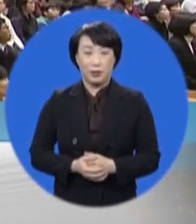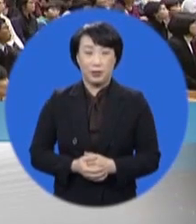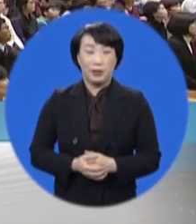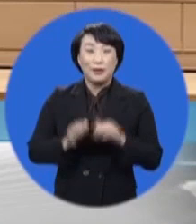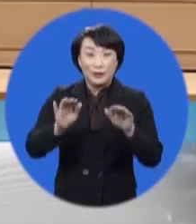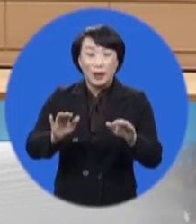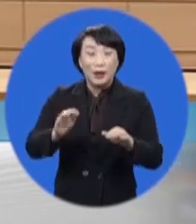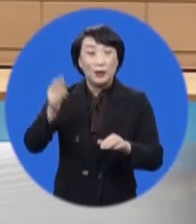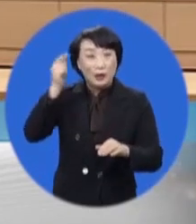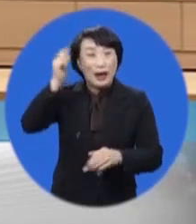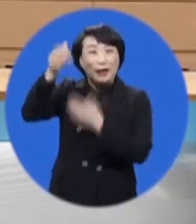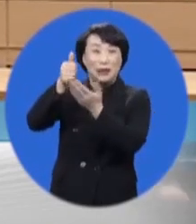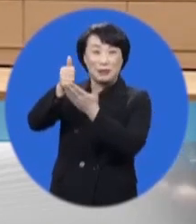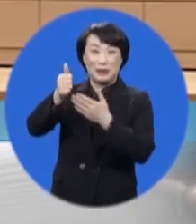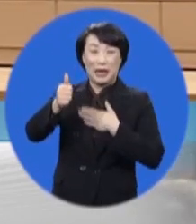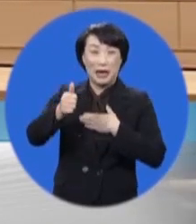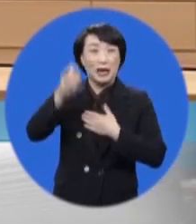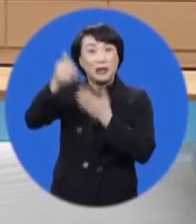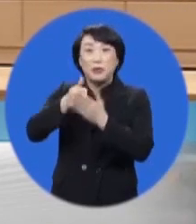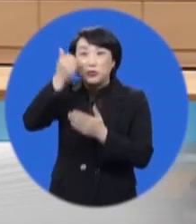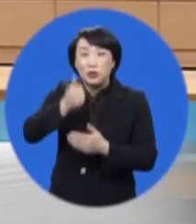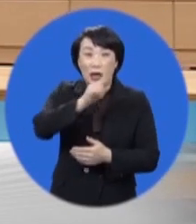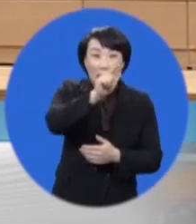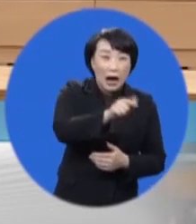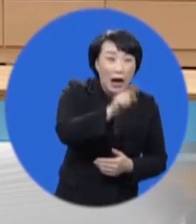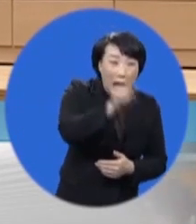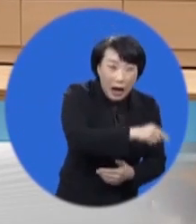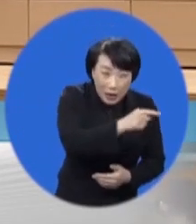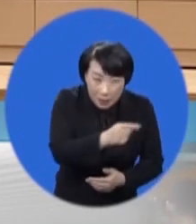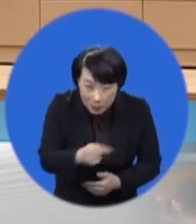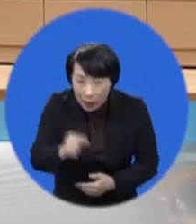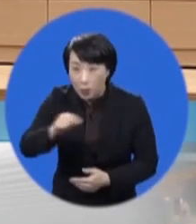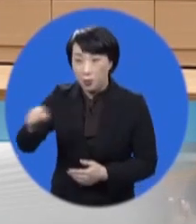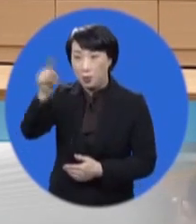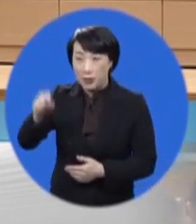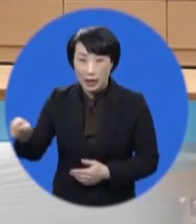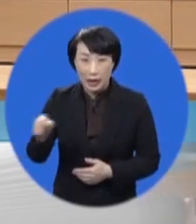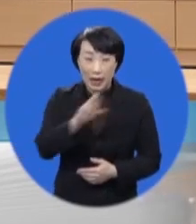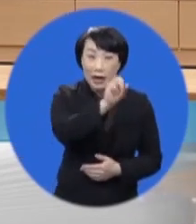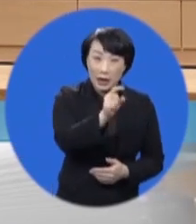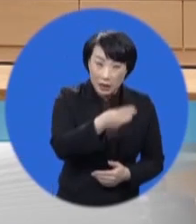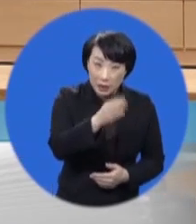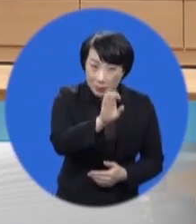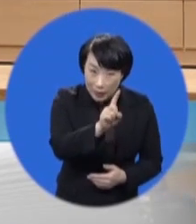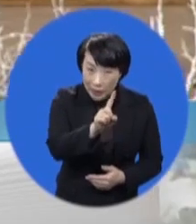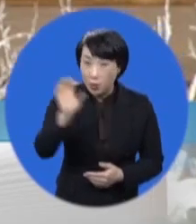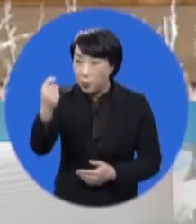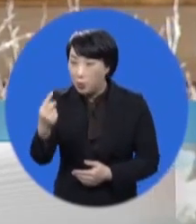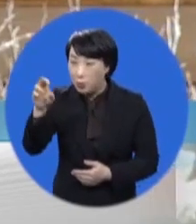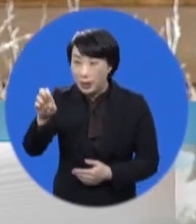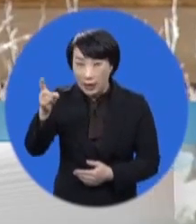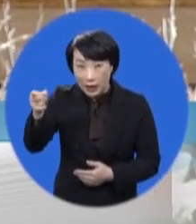하나님이 왜 나는 알파와 오메가다, 난 처음과 나중이요